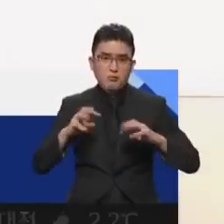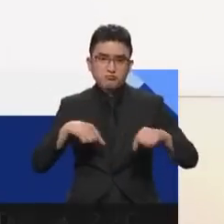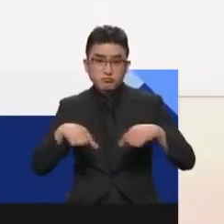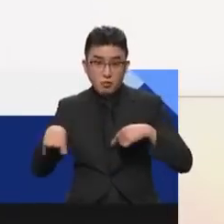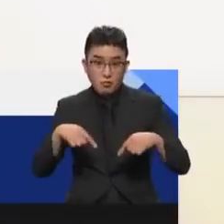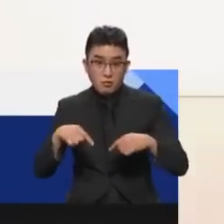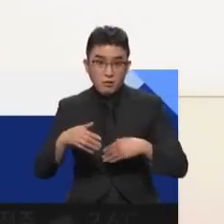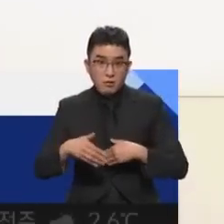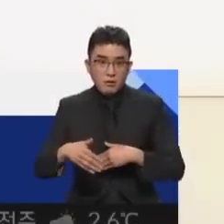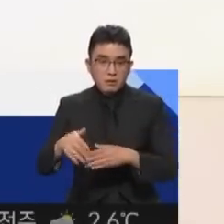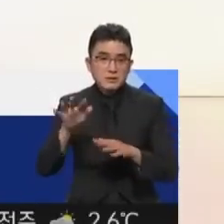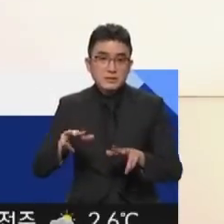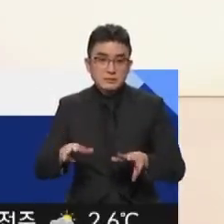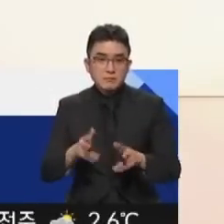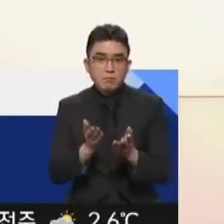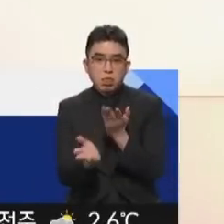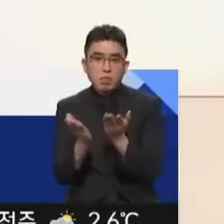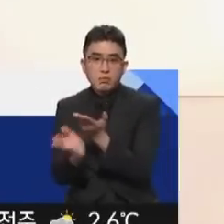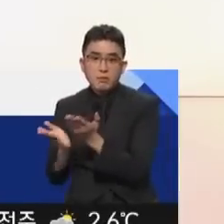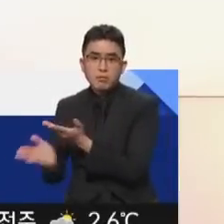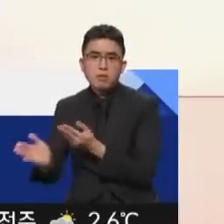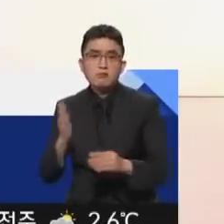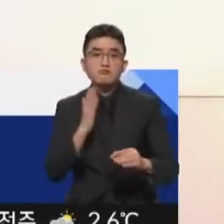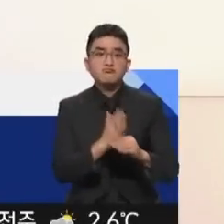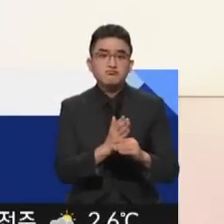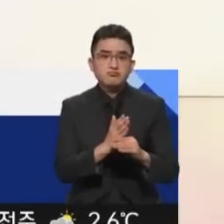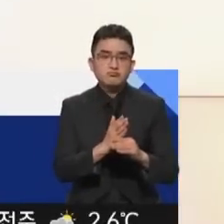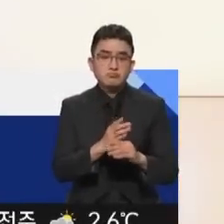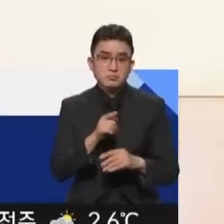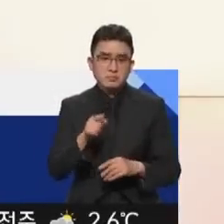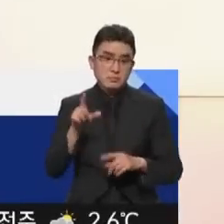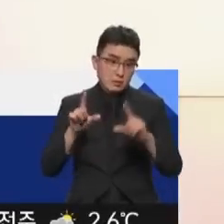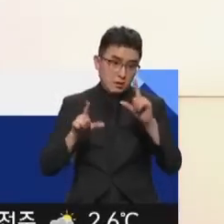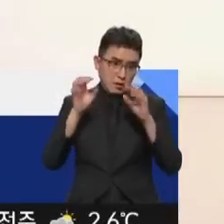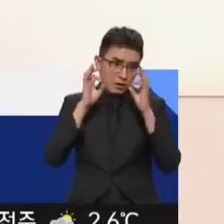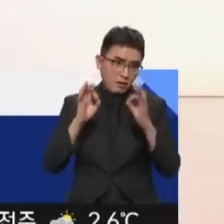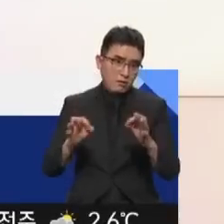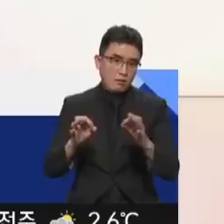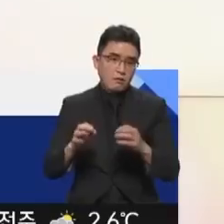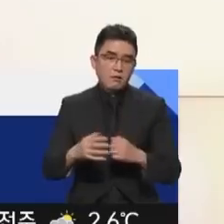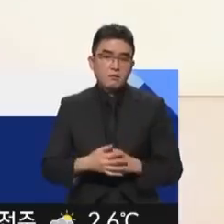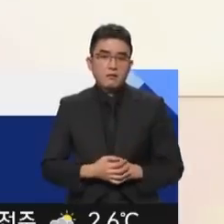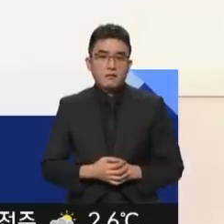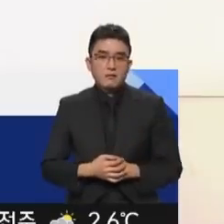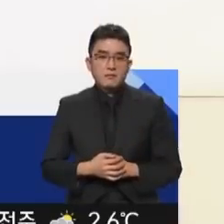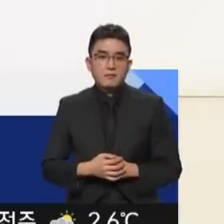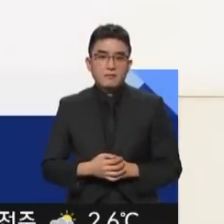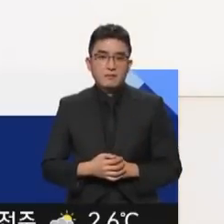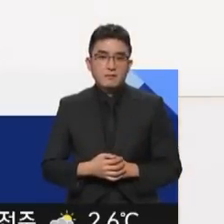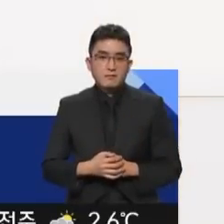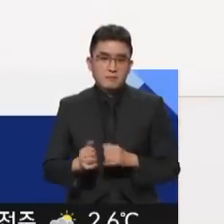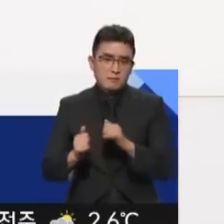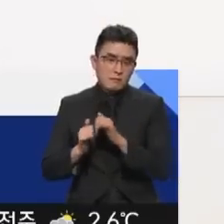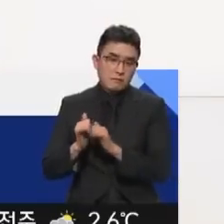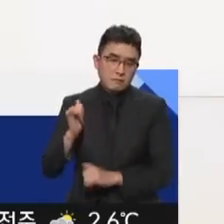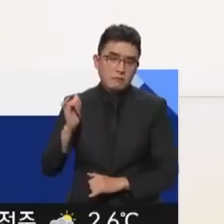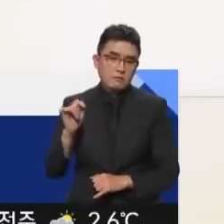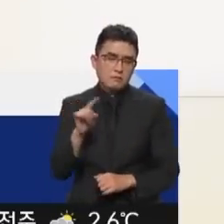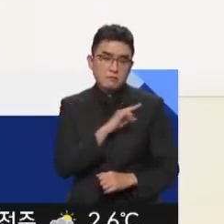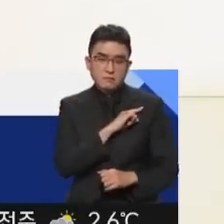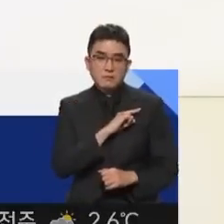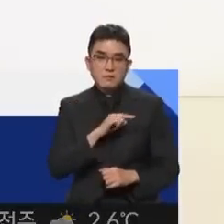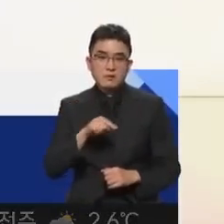있습니다. 이것은 정말 극심한 정말 헌정사상 최악의